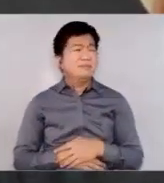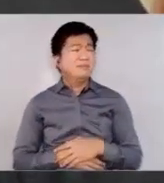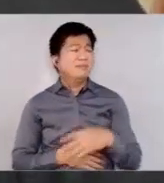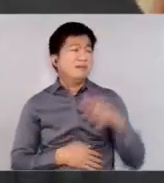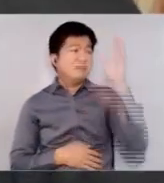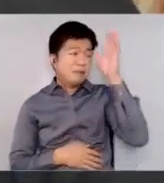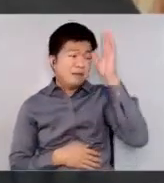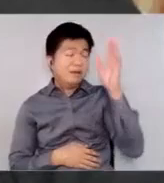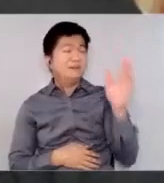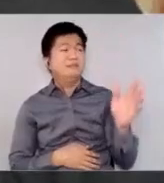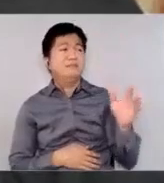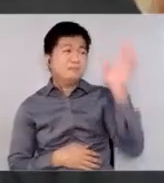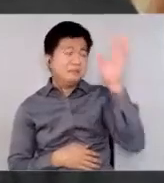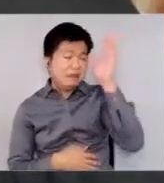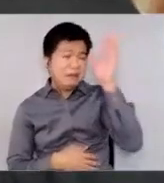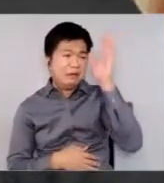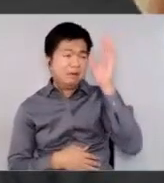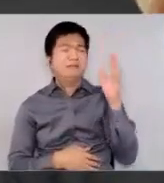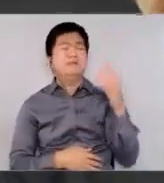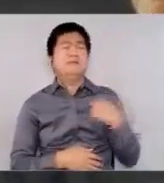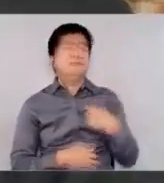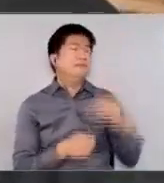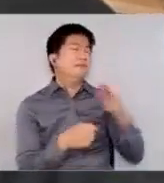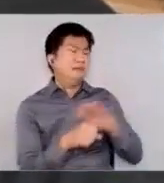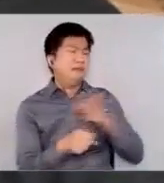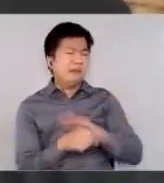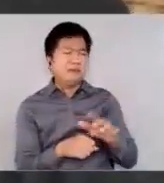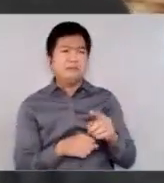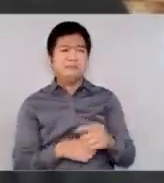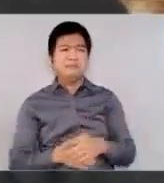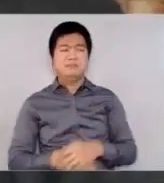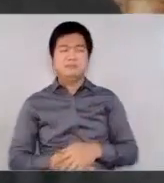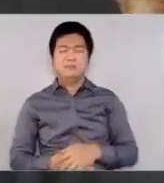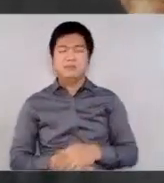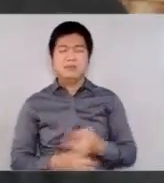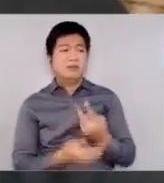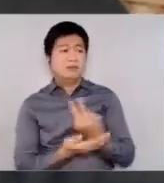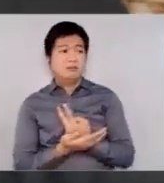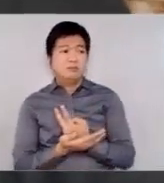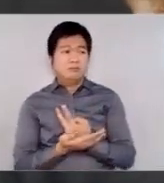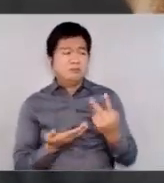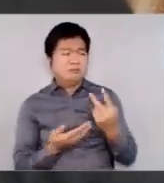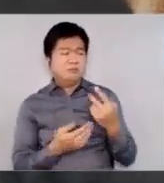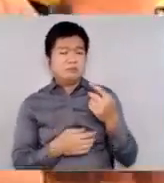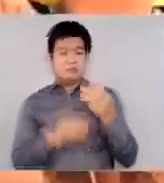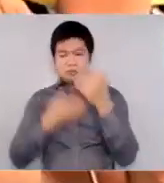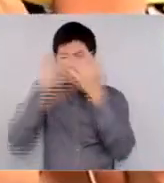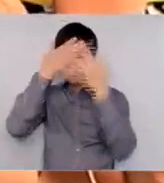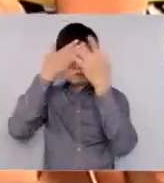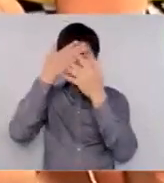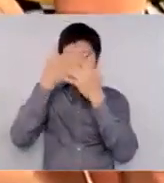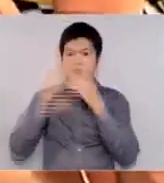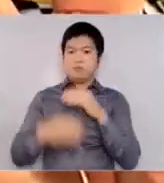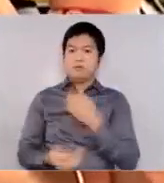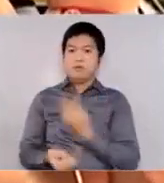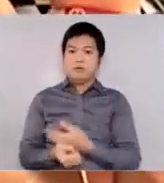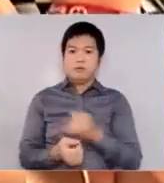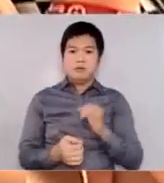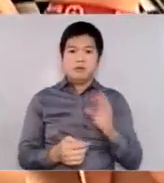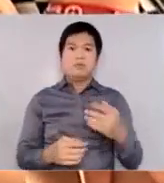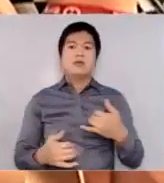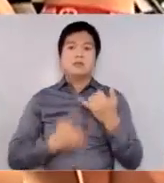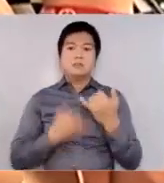pa, na-rape ako. Halos 2 weeks po natutruma yung anak ko sa tuwing may sisigaw. Ang